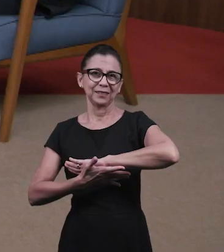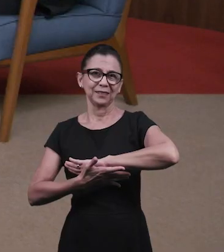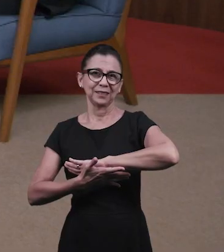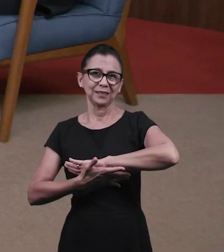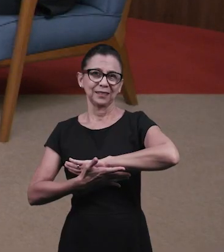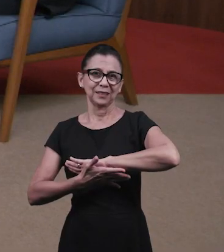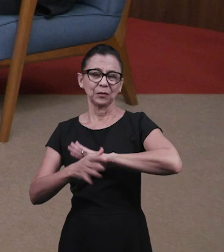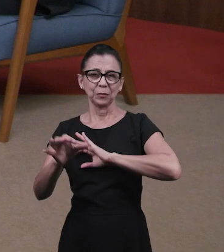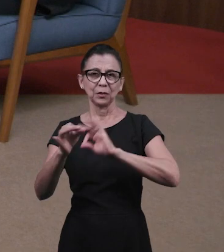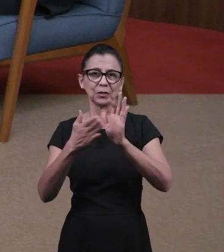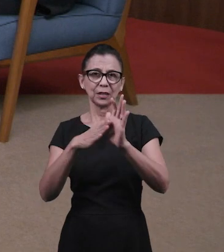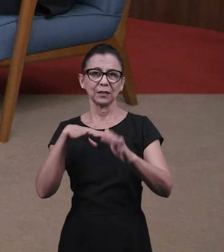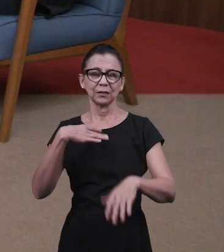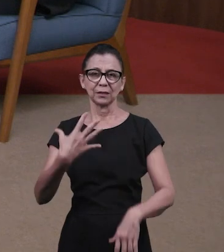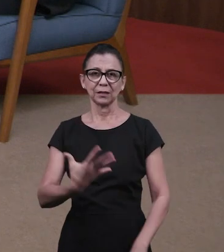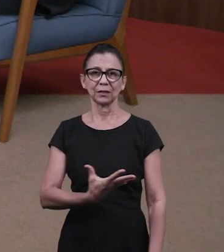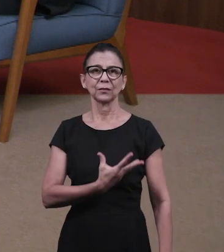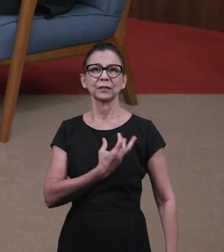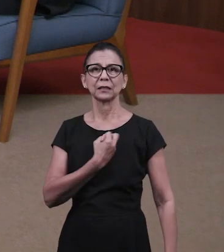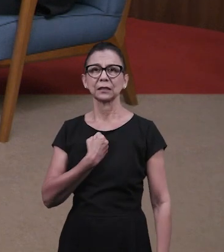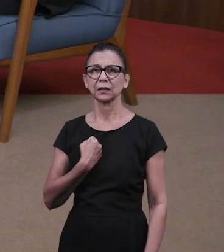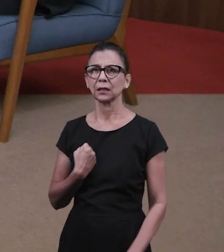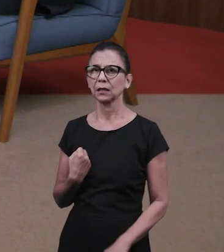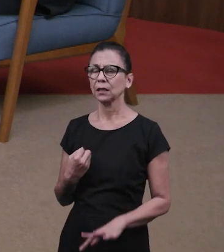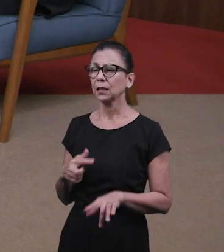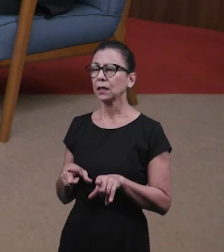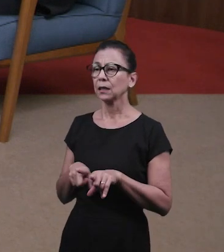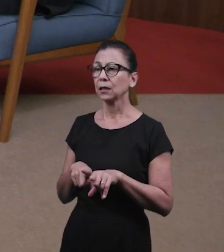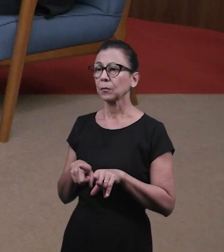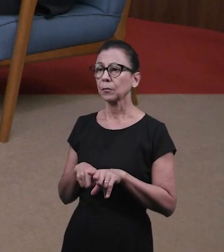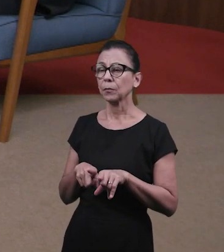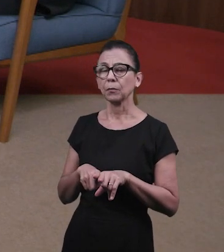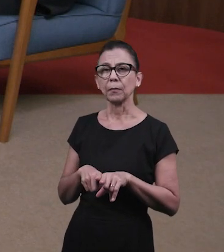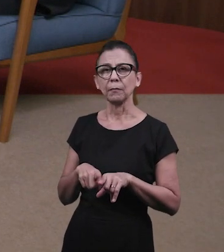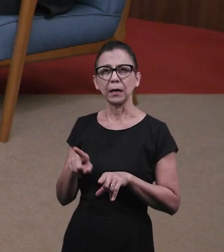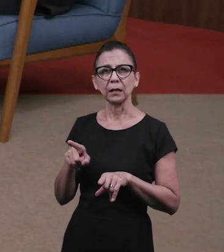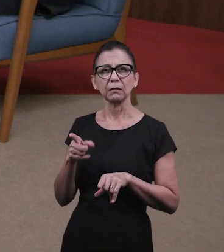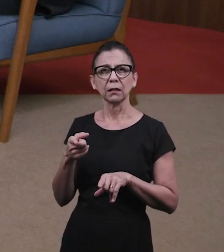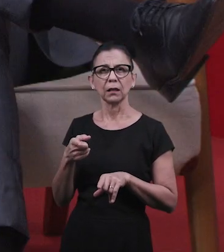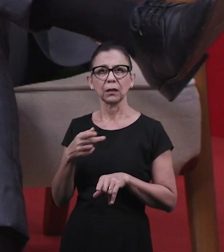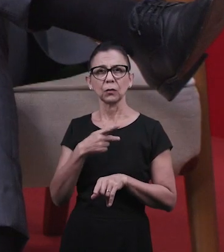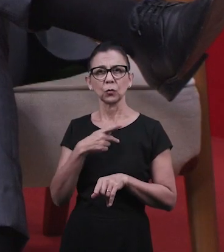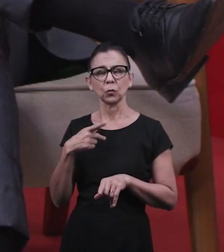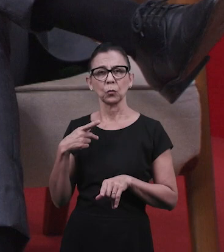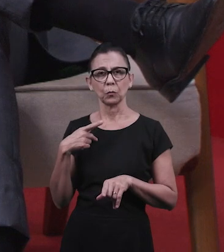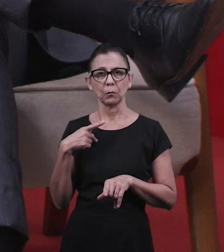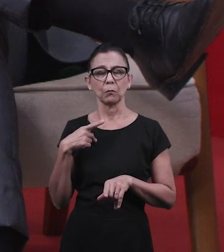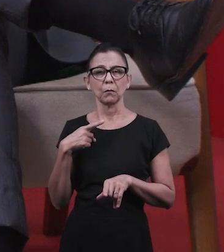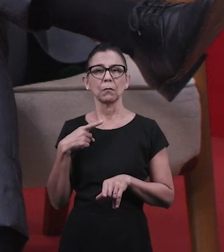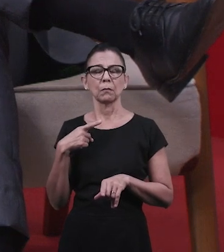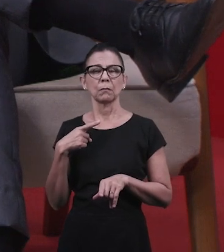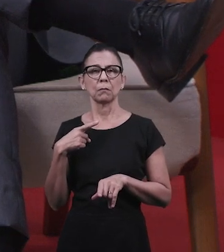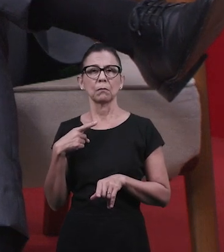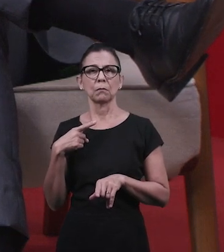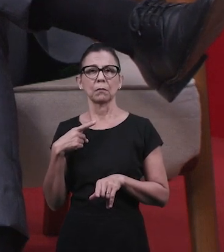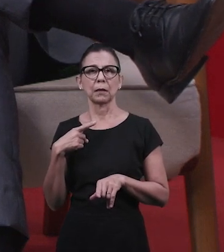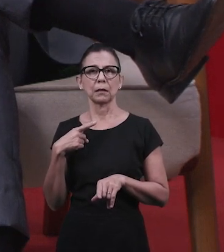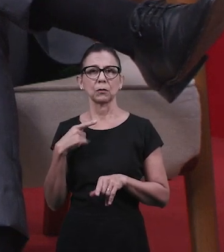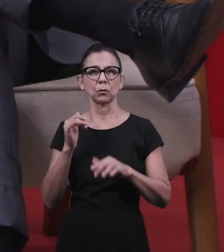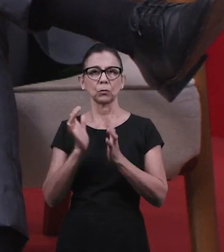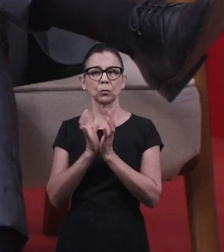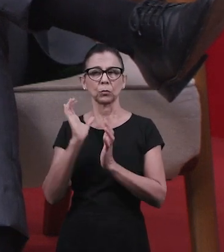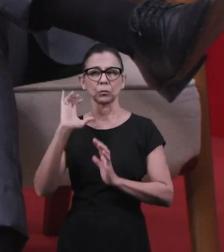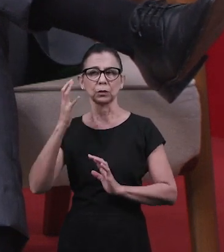Rappelons-nous ce que le pasteur Alex a cité à propos d'une substance toxique que l'ivraie est